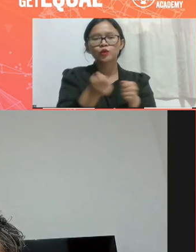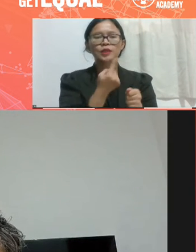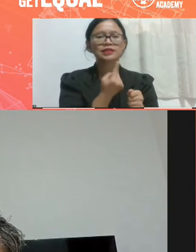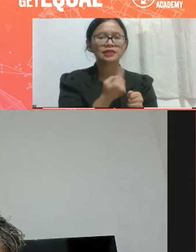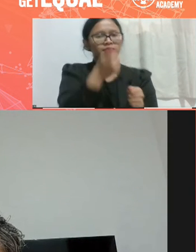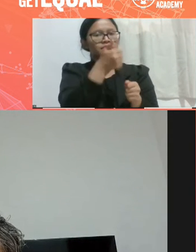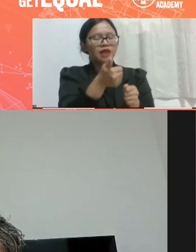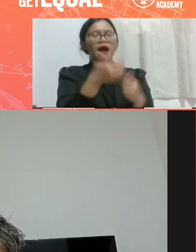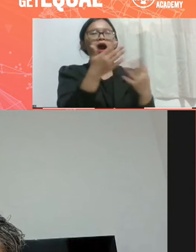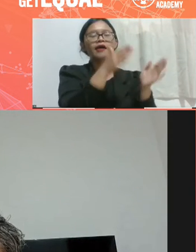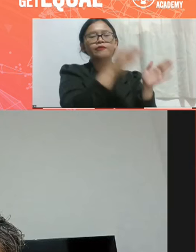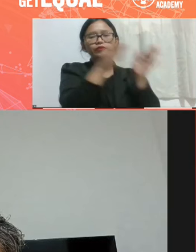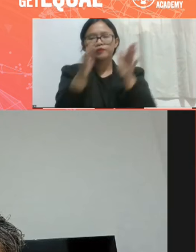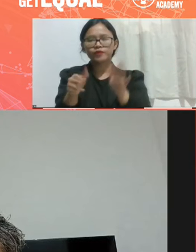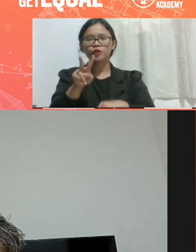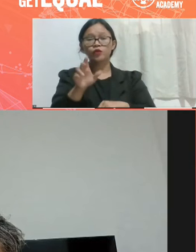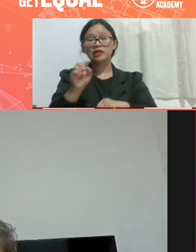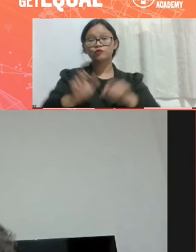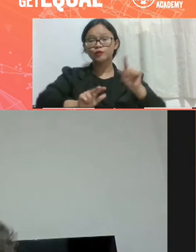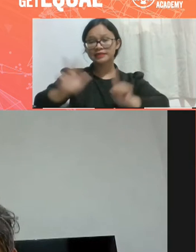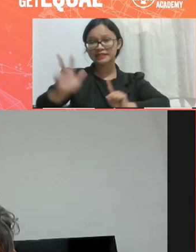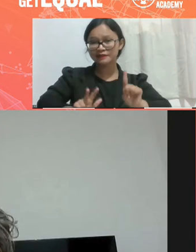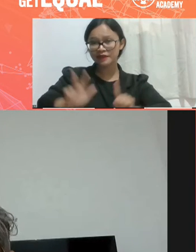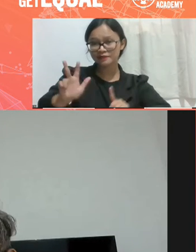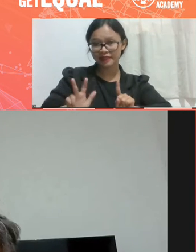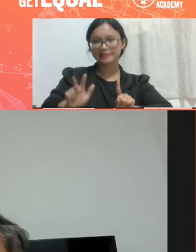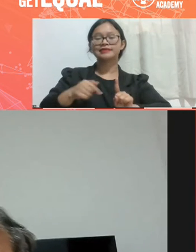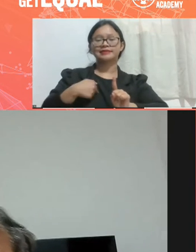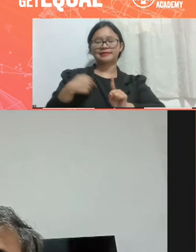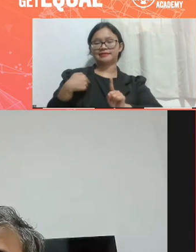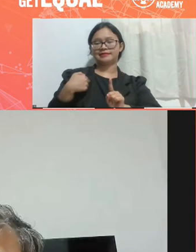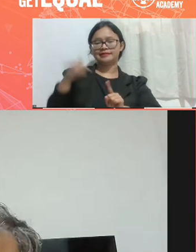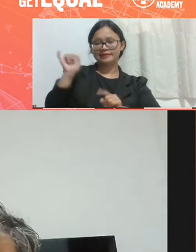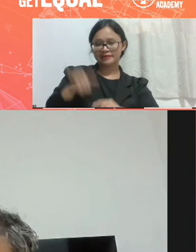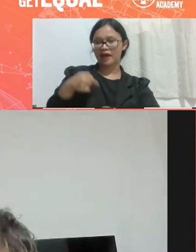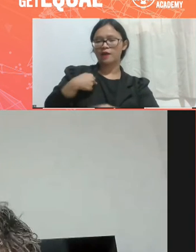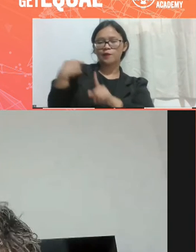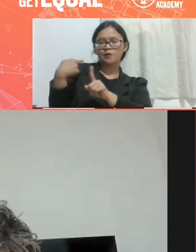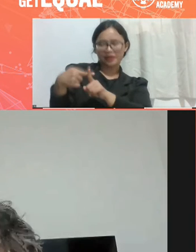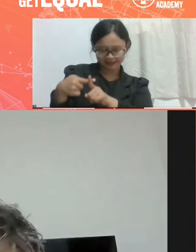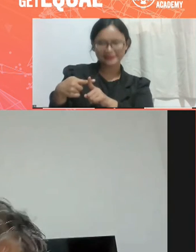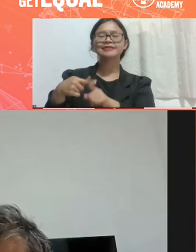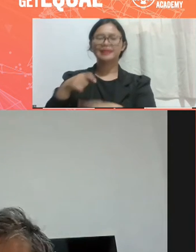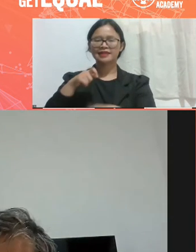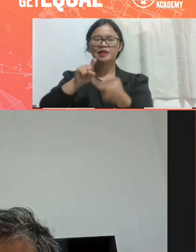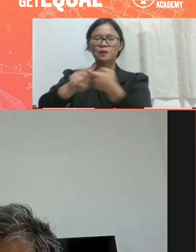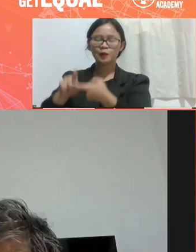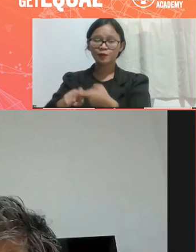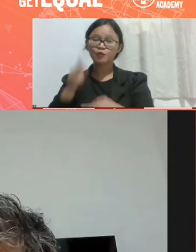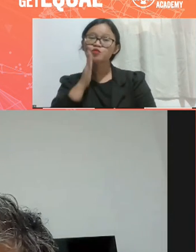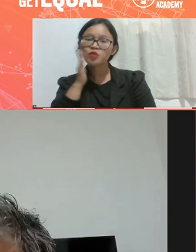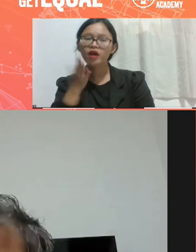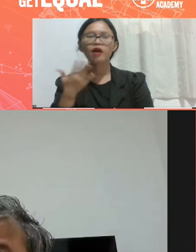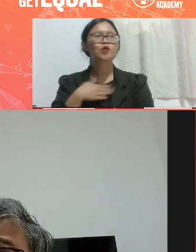Kemudian tahun 2018 saya dengan teman-teman yang jauh lebih muda dari saya, yang pinter-pinter, usia 20